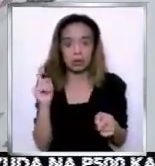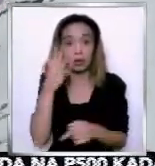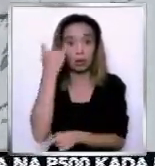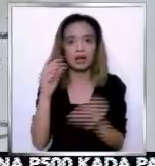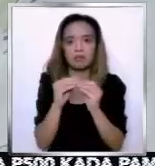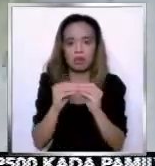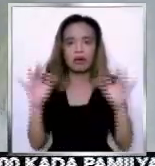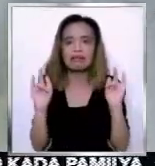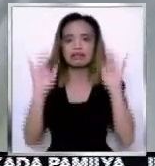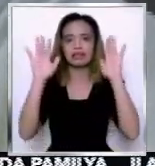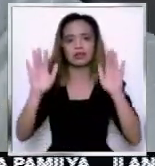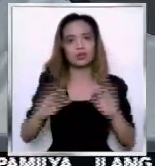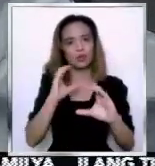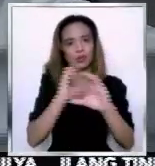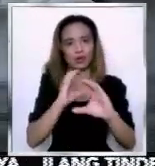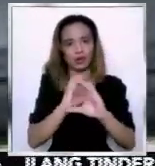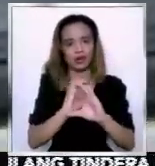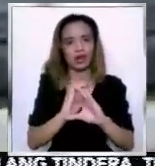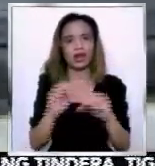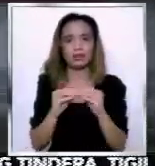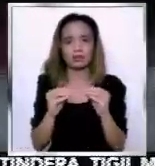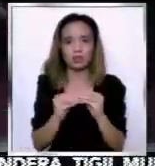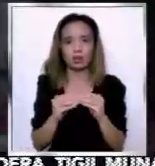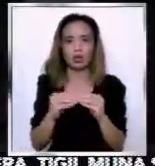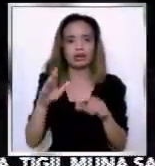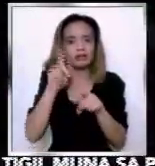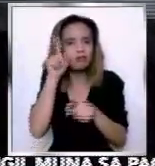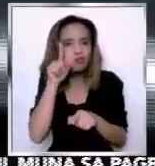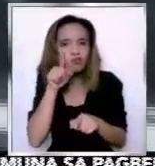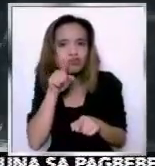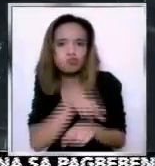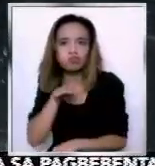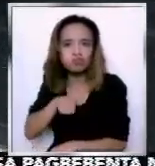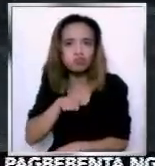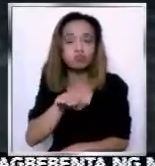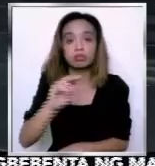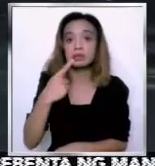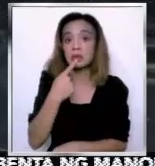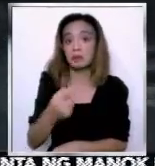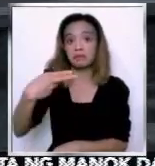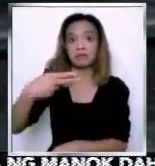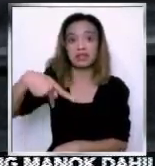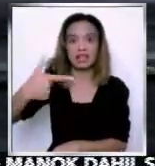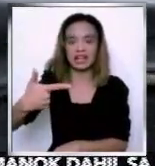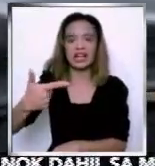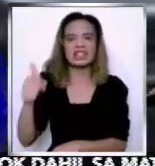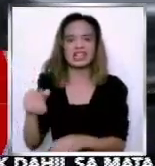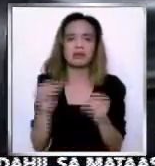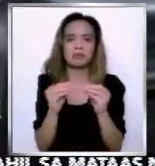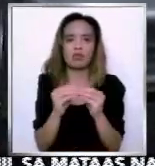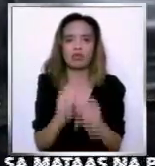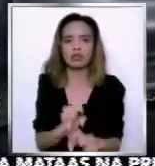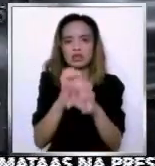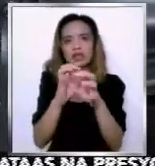ang sasakyan at mas tumulin ang takbo. Ayon sa HPG, ay mas lalo lang paigtingin ang kanilang kampanya